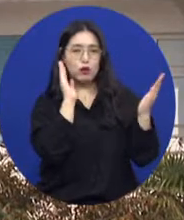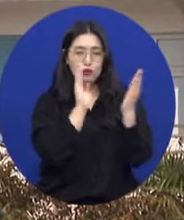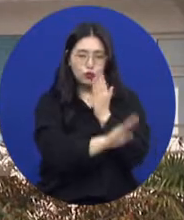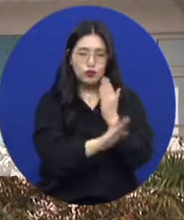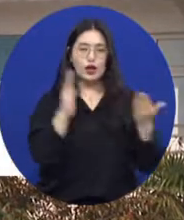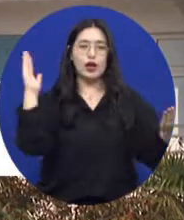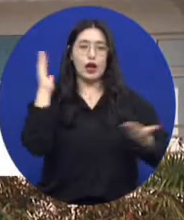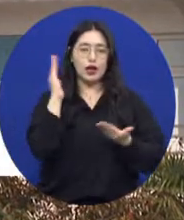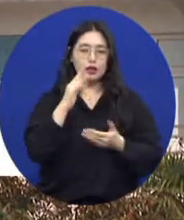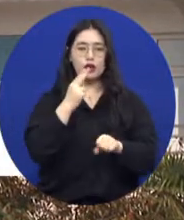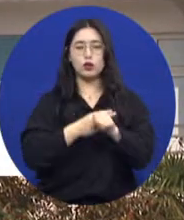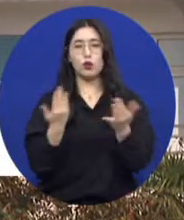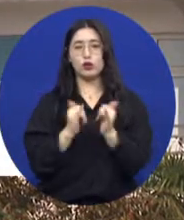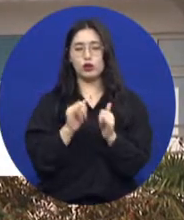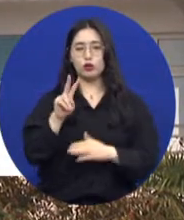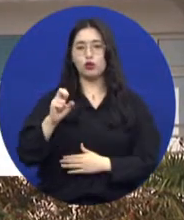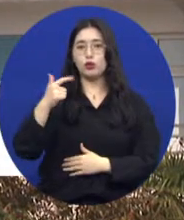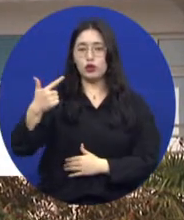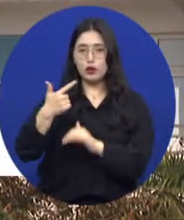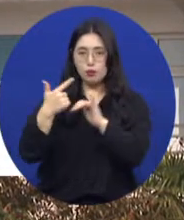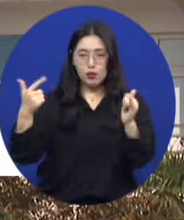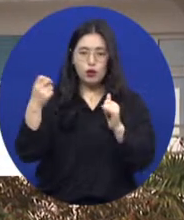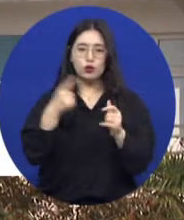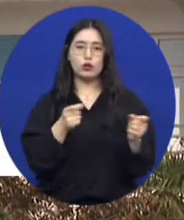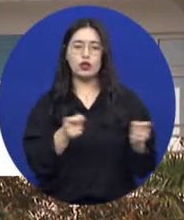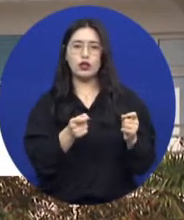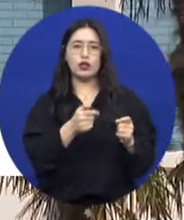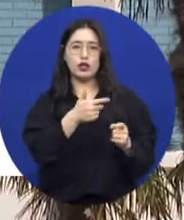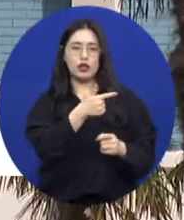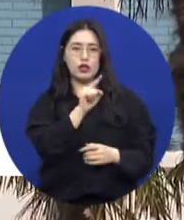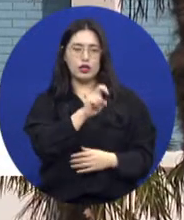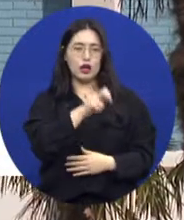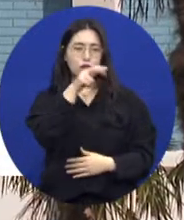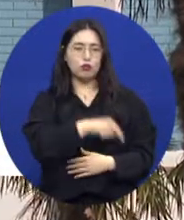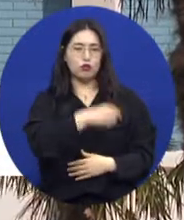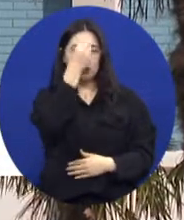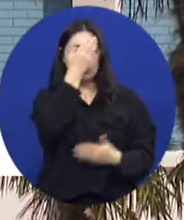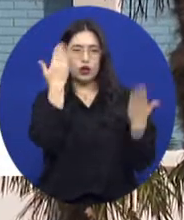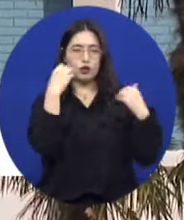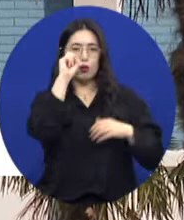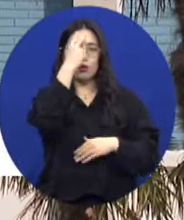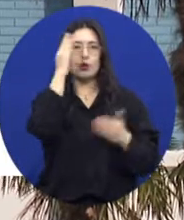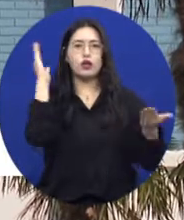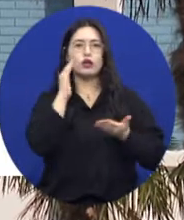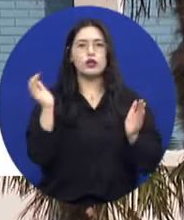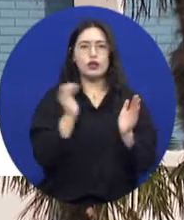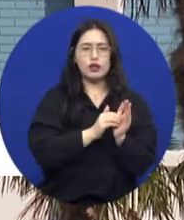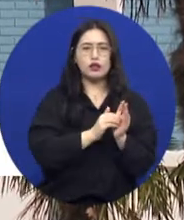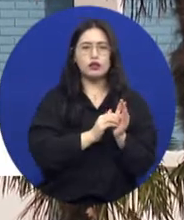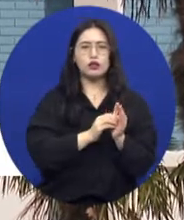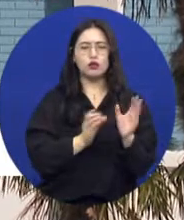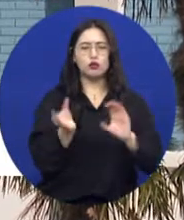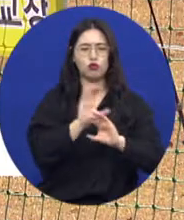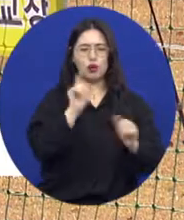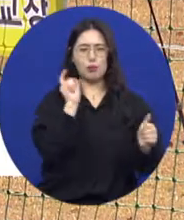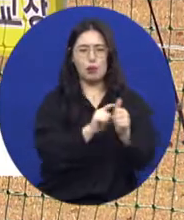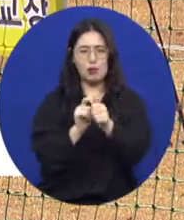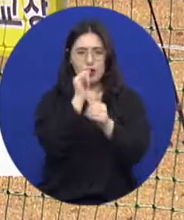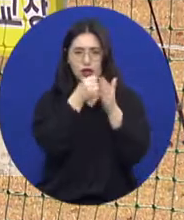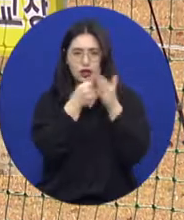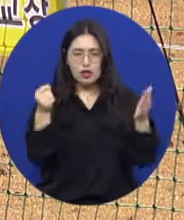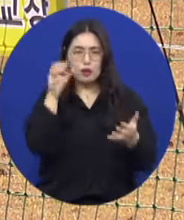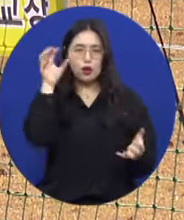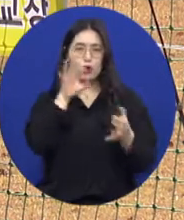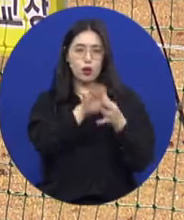학생과 교직원 스물 여섯 명과 인근에 남주 고등학교 2학년 학생 2명까지 추가 확진 되면서 관련 확진 자는